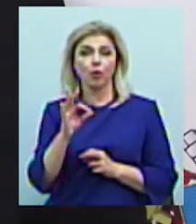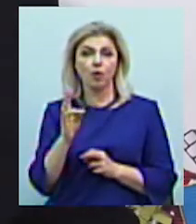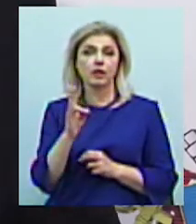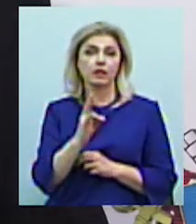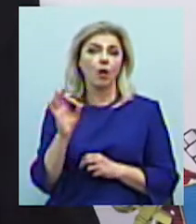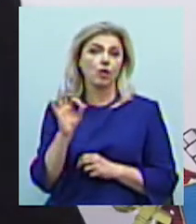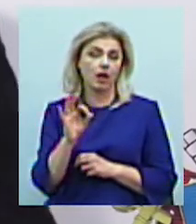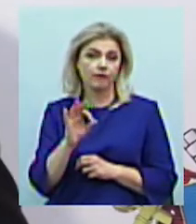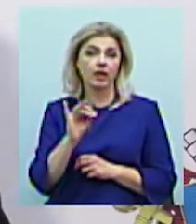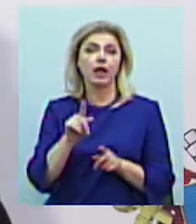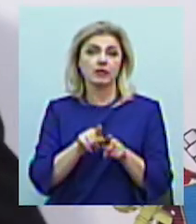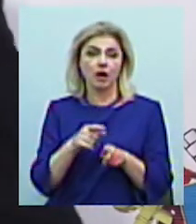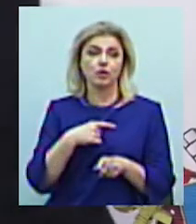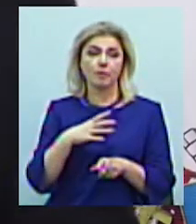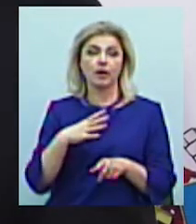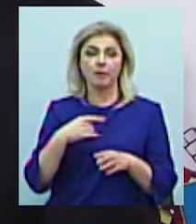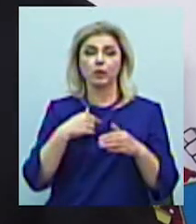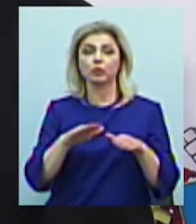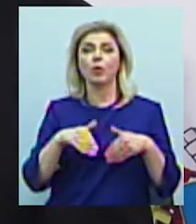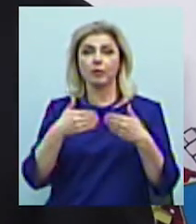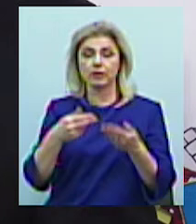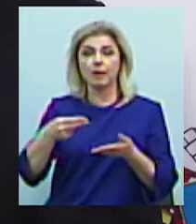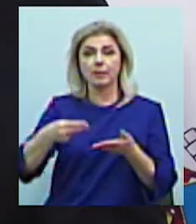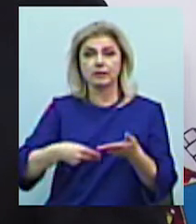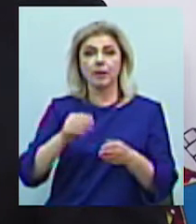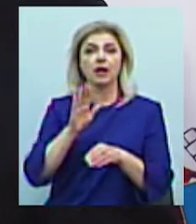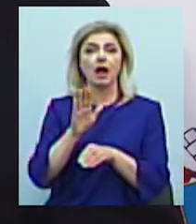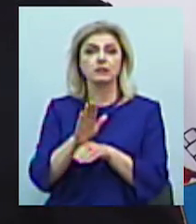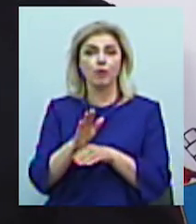Також мною було рекомендовано і підписано розпорядження